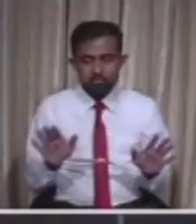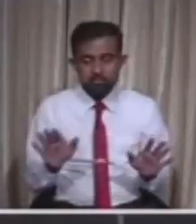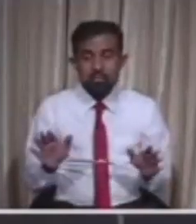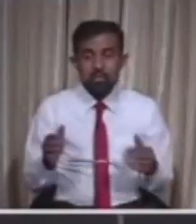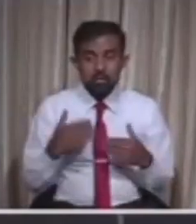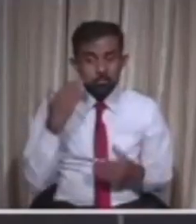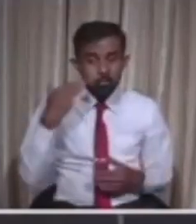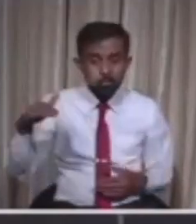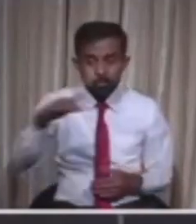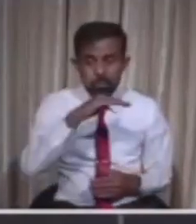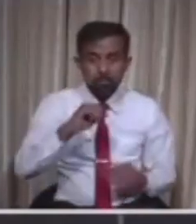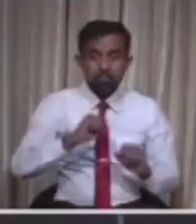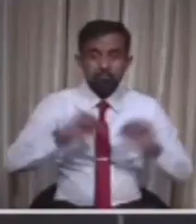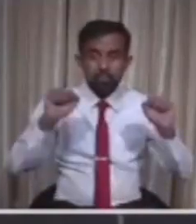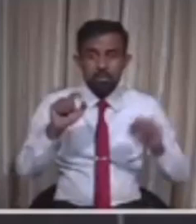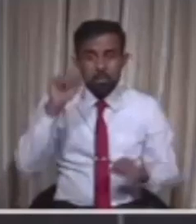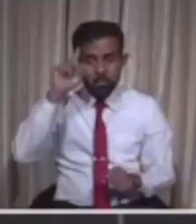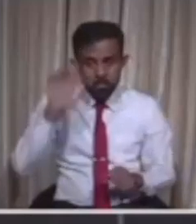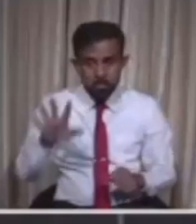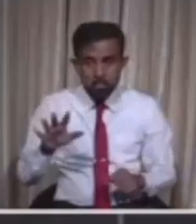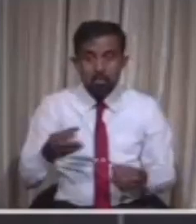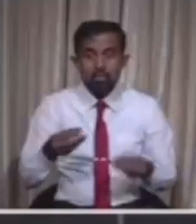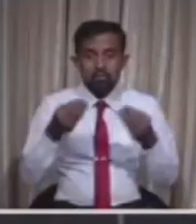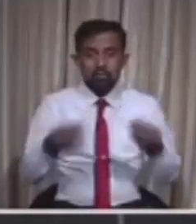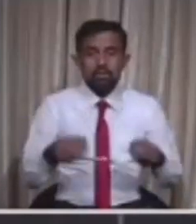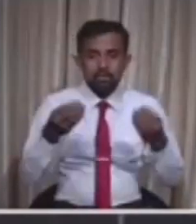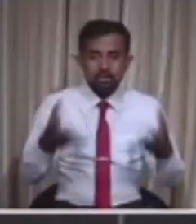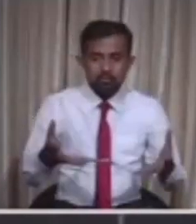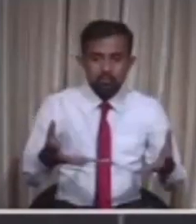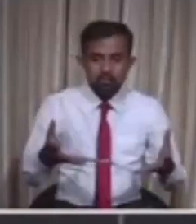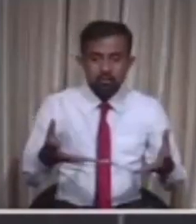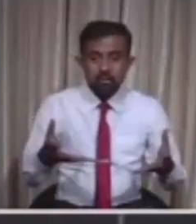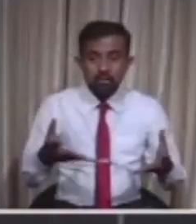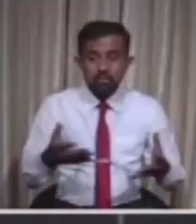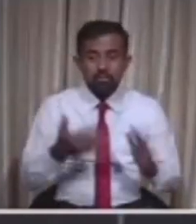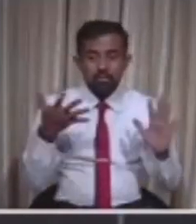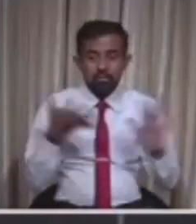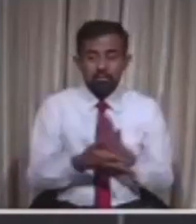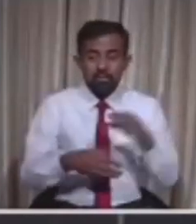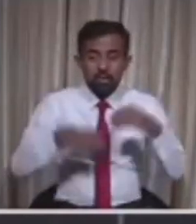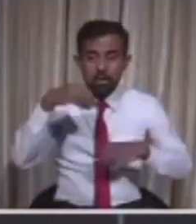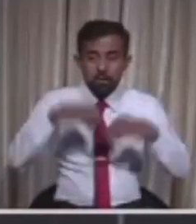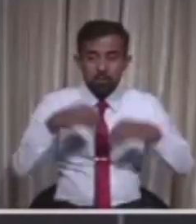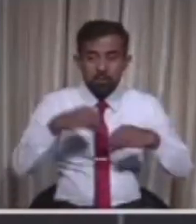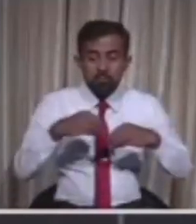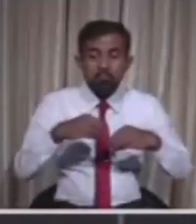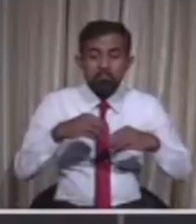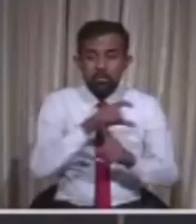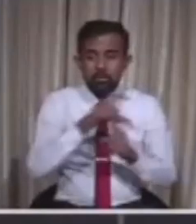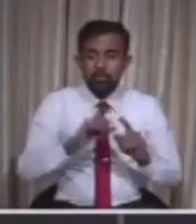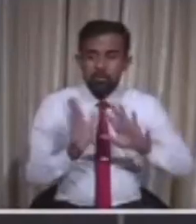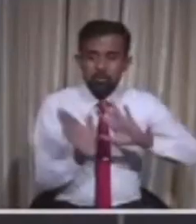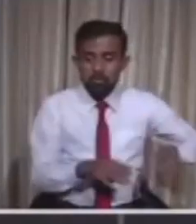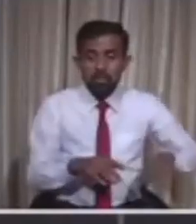අර ජනතාව අරගලයෙන් බලාපොරොත්තු වෙච්ච දේ කරන එක ඒ අර මජර දේශපාලන සංස්කෘතියෙන් අයින් වෙලා සැබෑ ලෙස